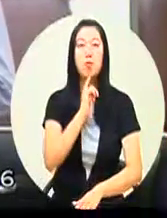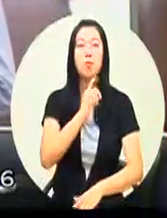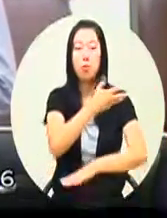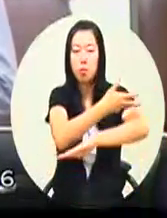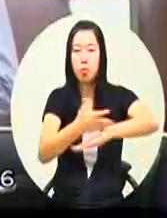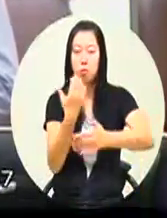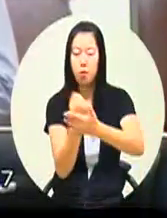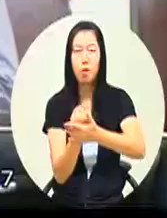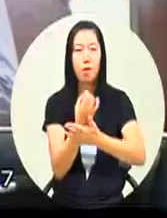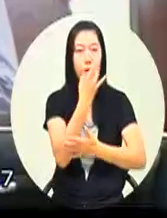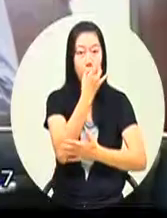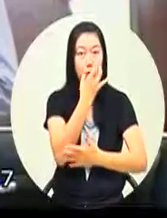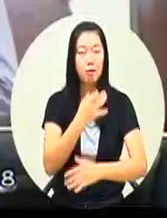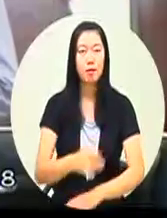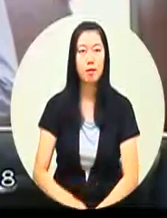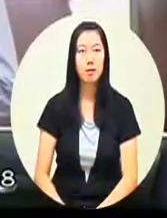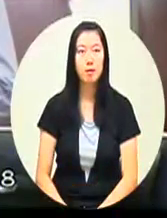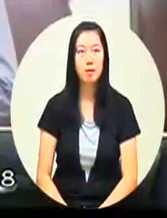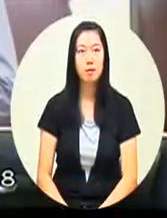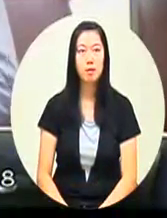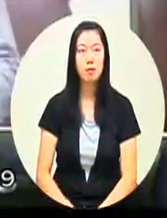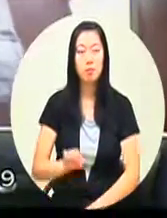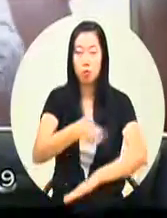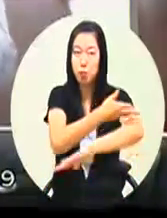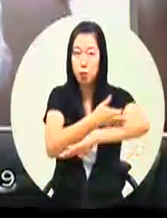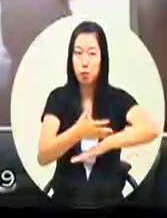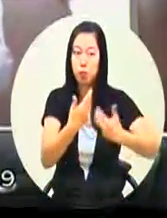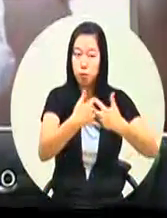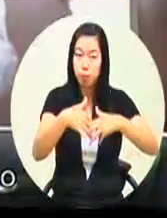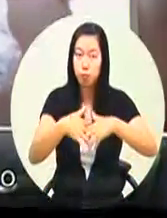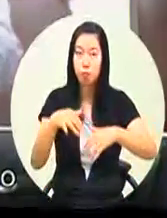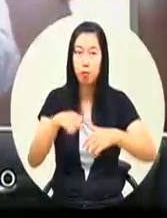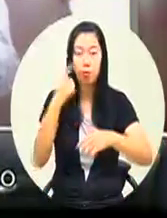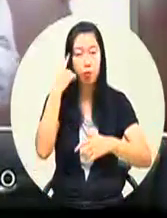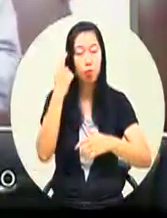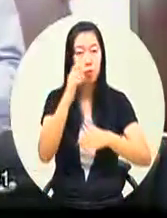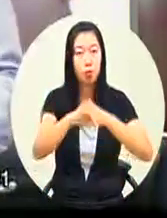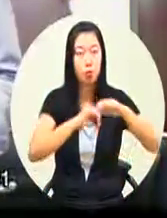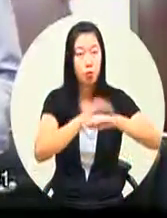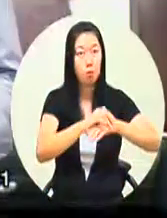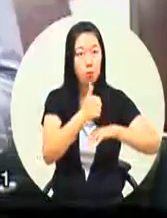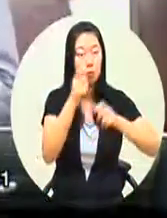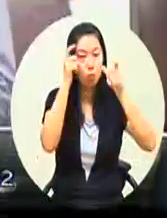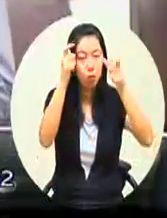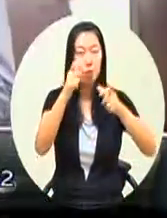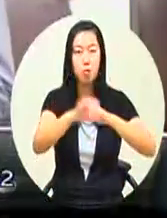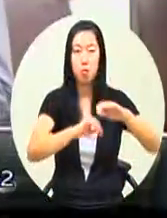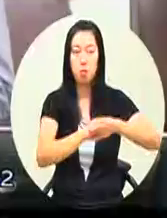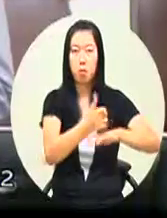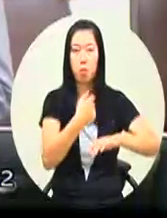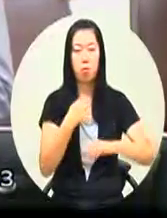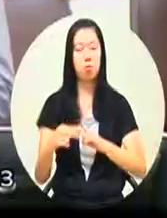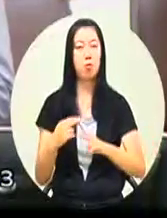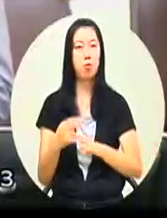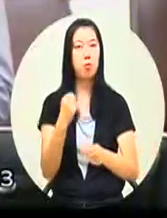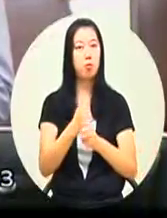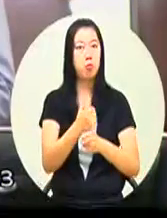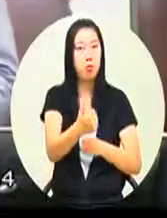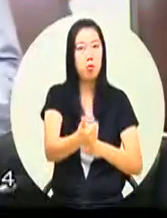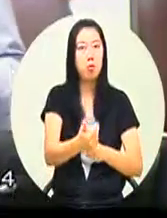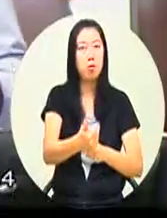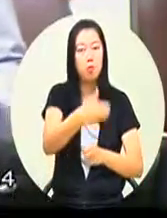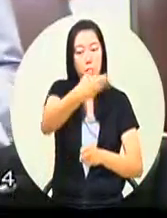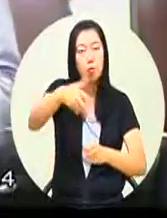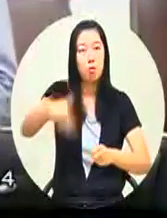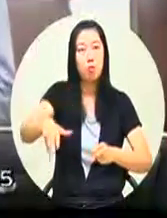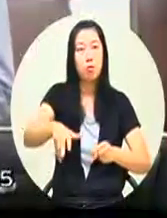掉。那这个的浮流水的机制，如果说在这个很成功，在我们高雄这个很成功，我相信可以做更多水库的，也